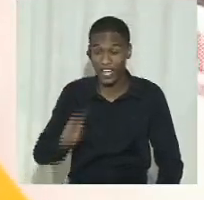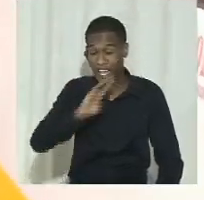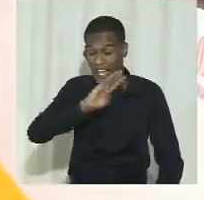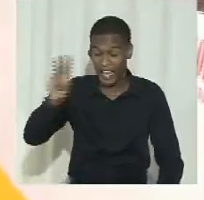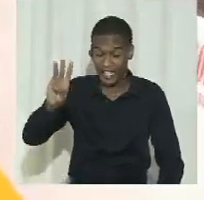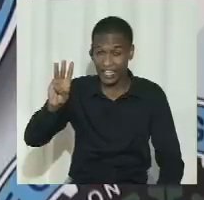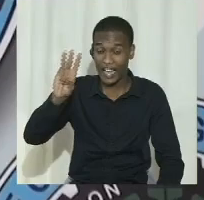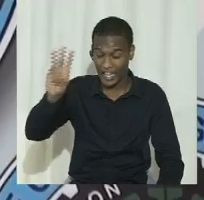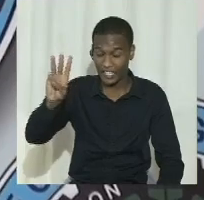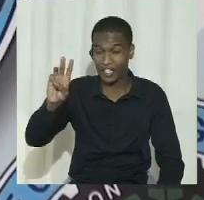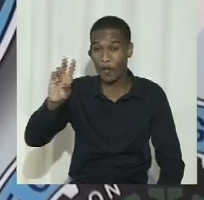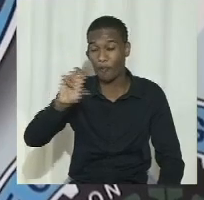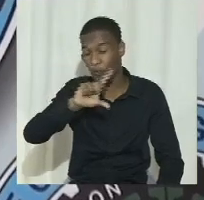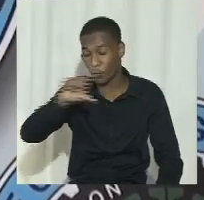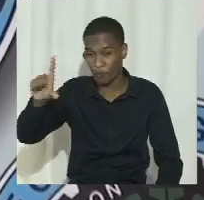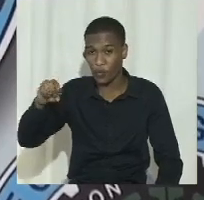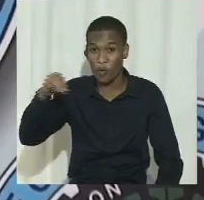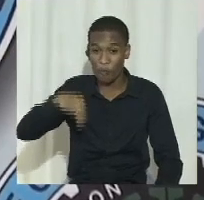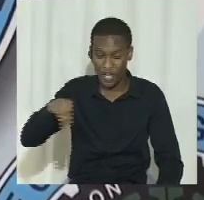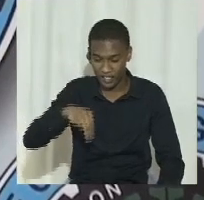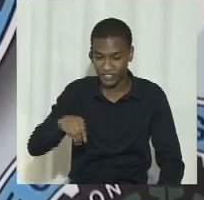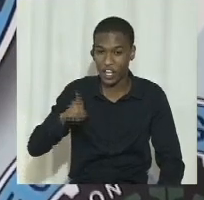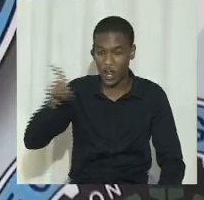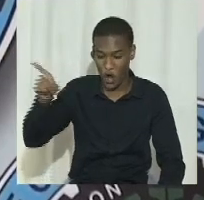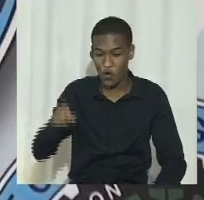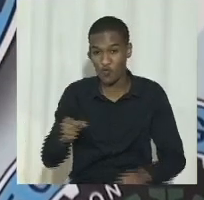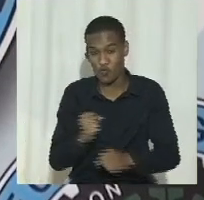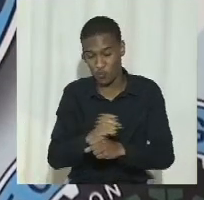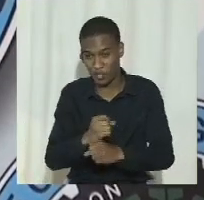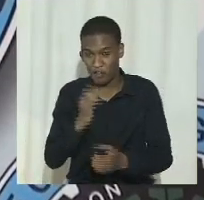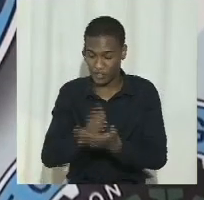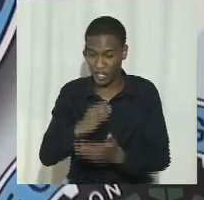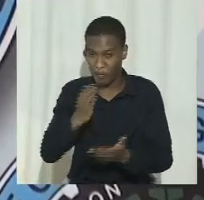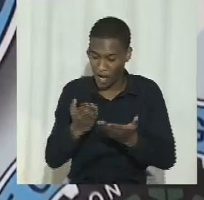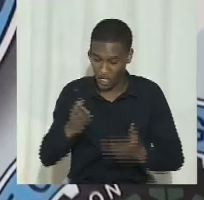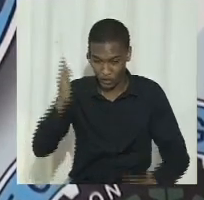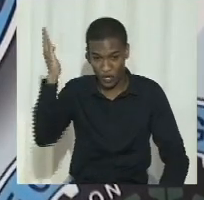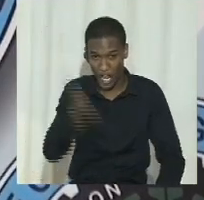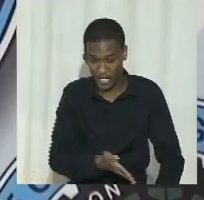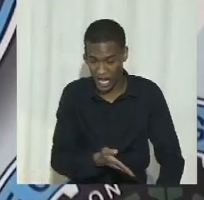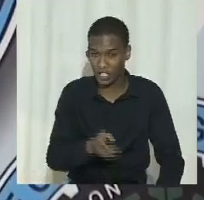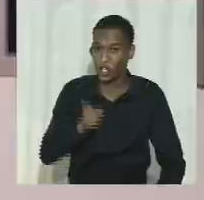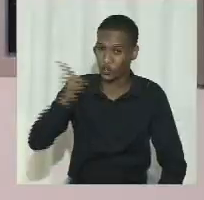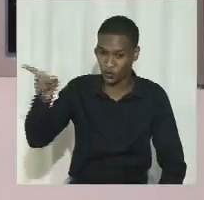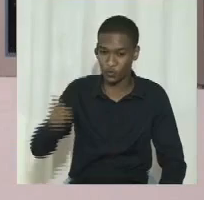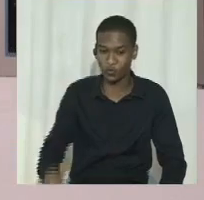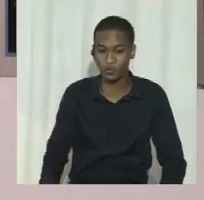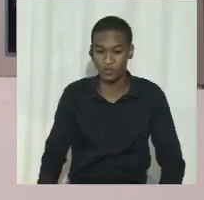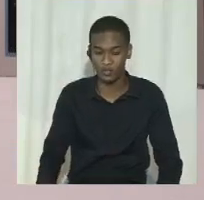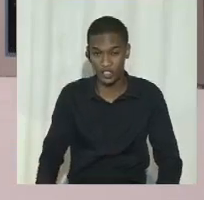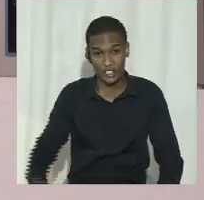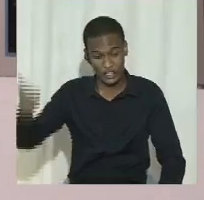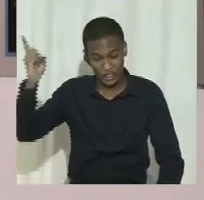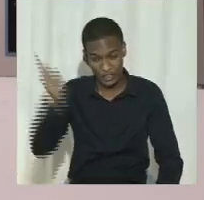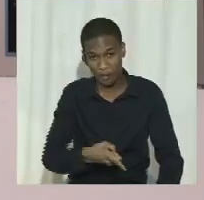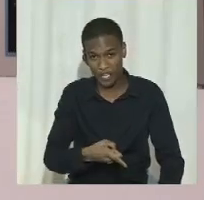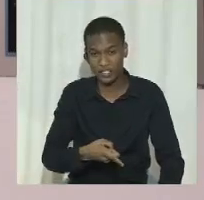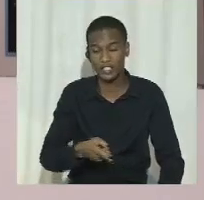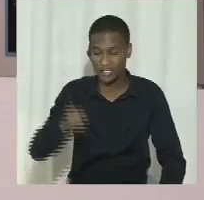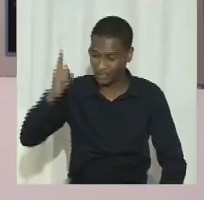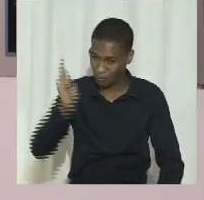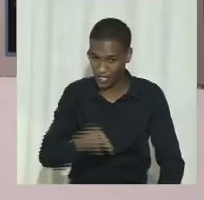23 Mars 17780 ny fiara iray te hanao izany asa izany. Tsy maintsy